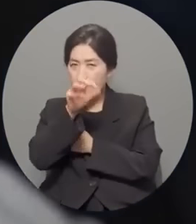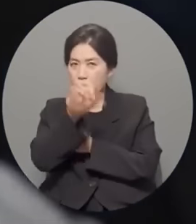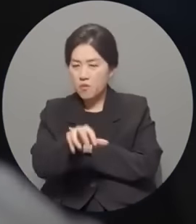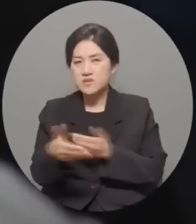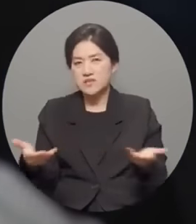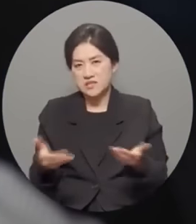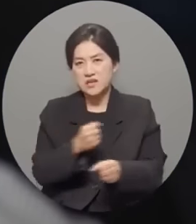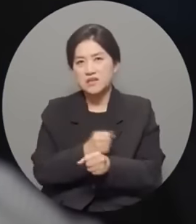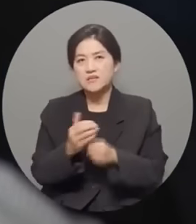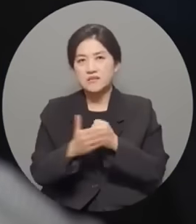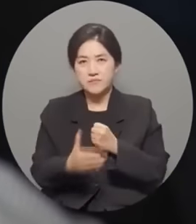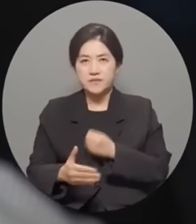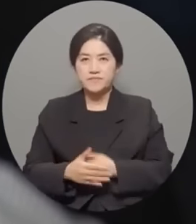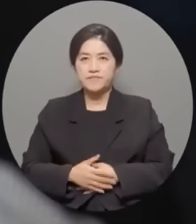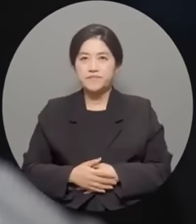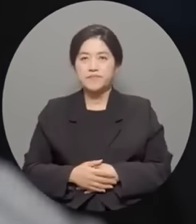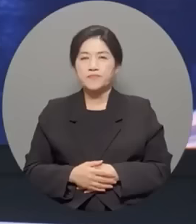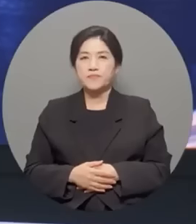MBC